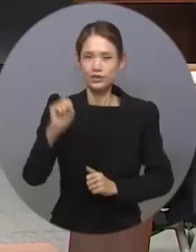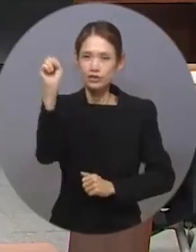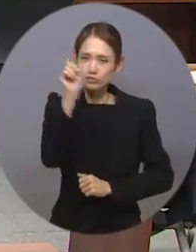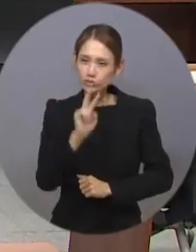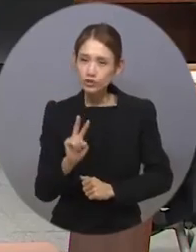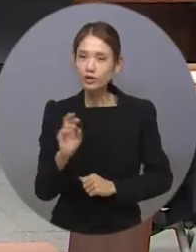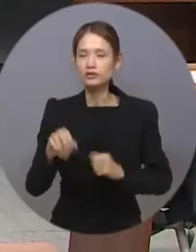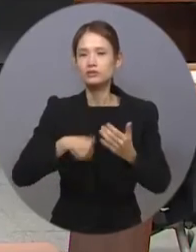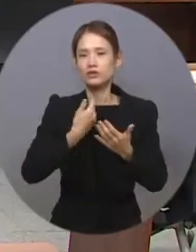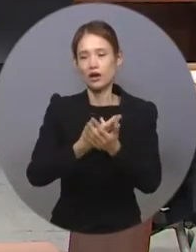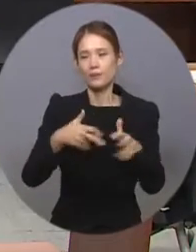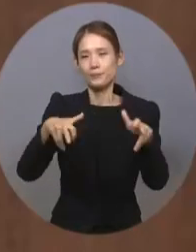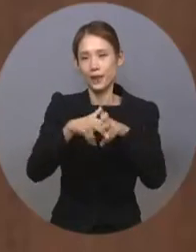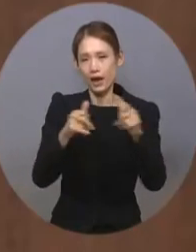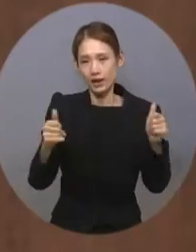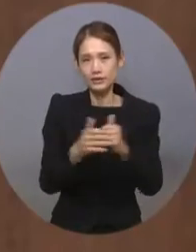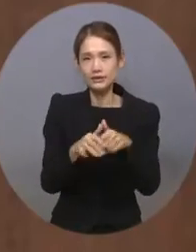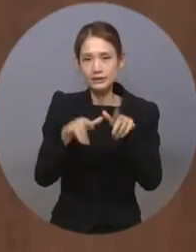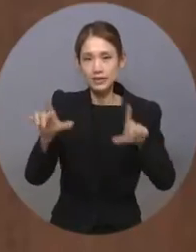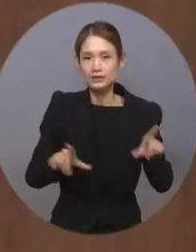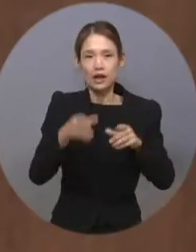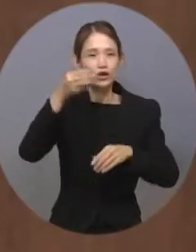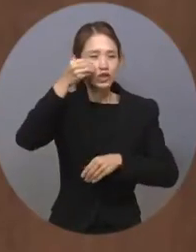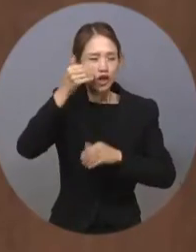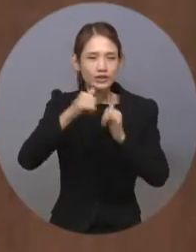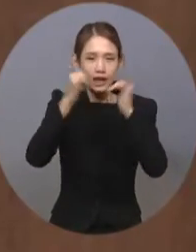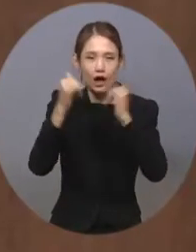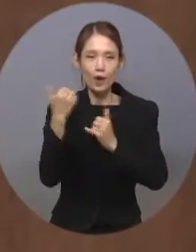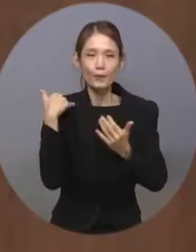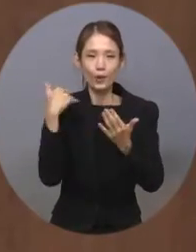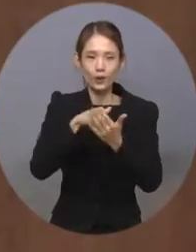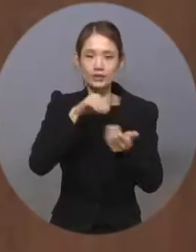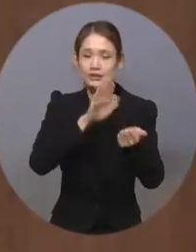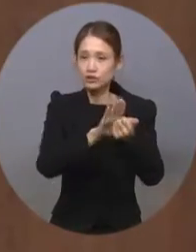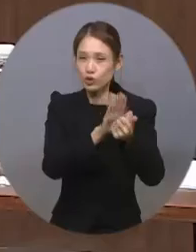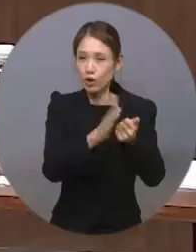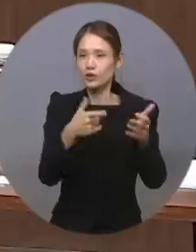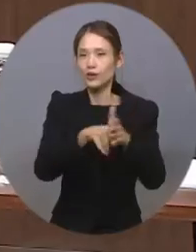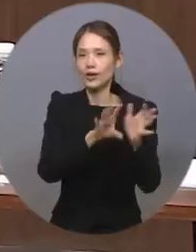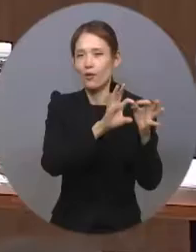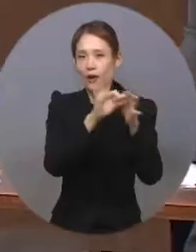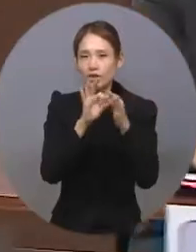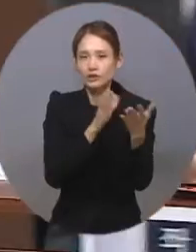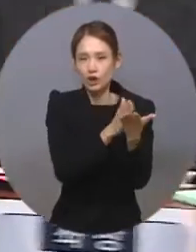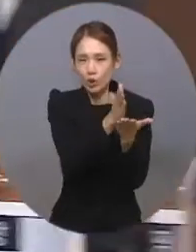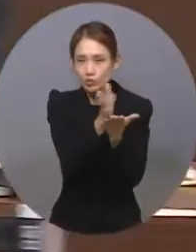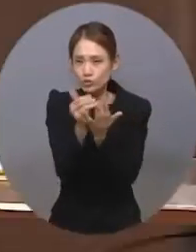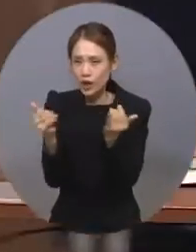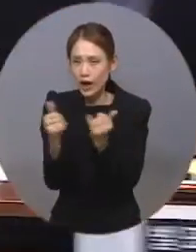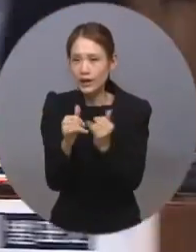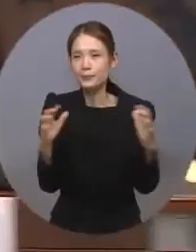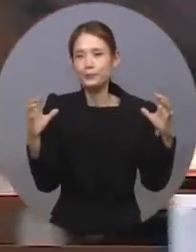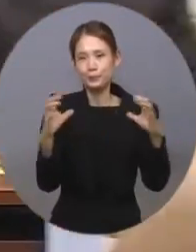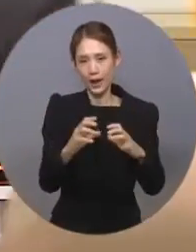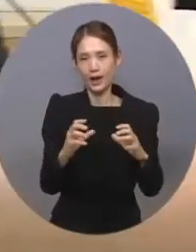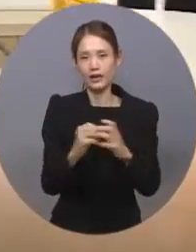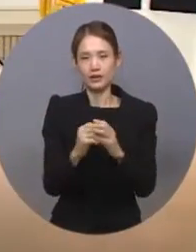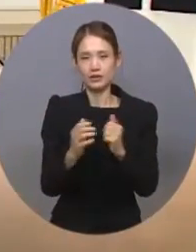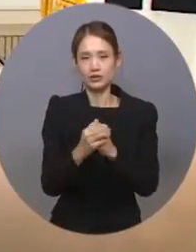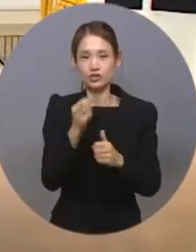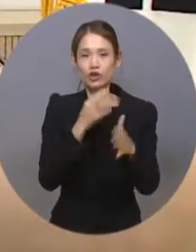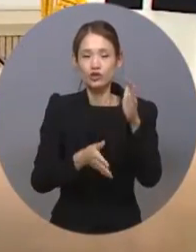중도장애인의 일상생활 적응과 사회복귀 지원을 위해 관련 전문가들이 머리를 맞댔습니다.